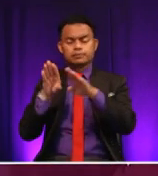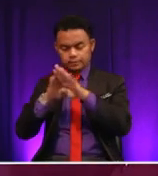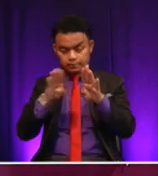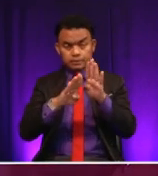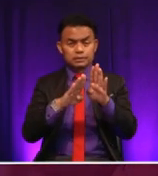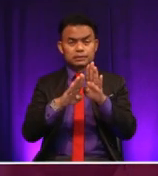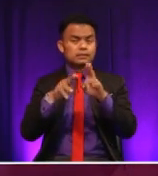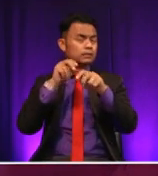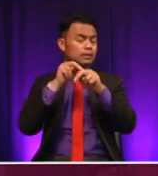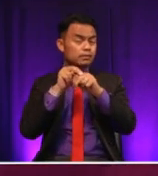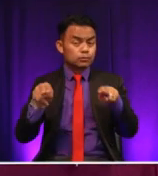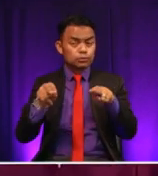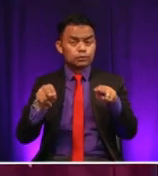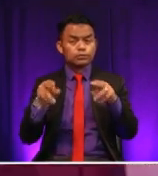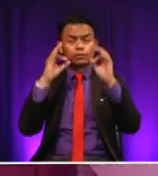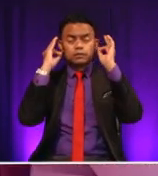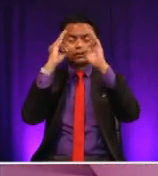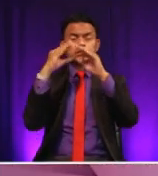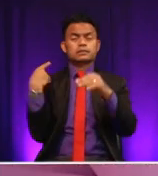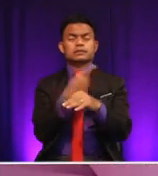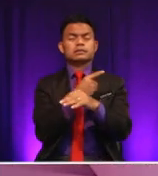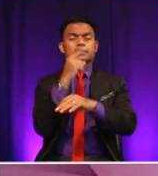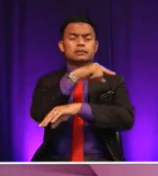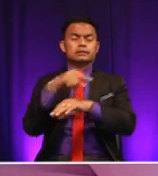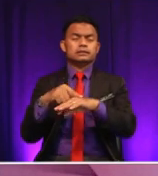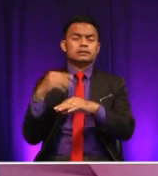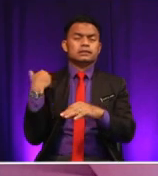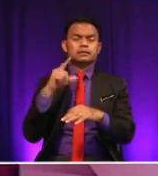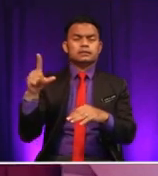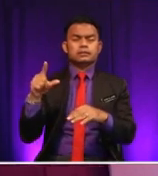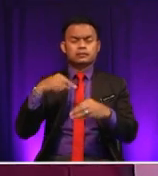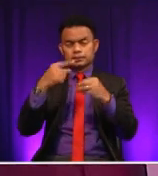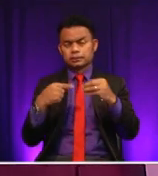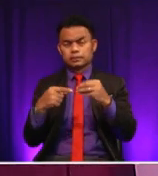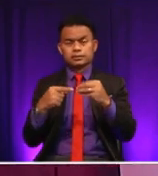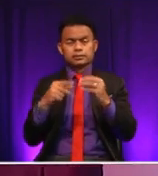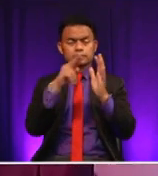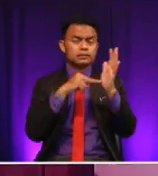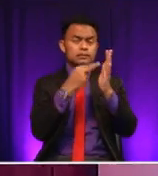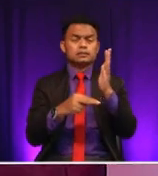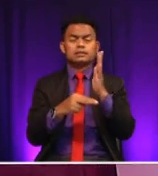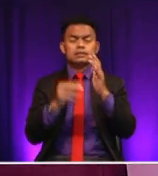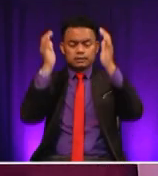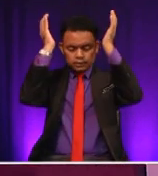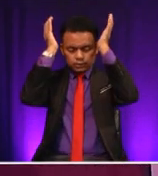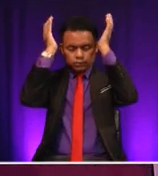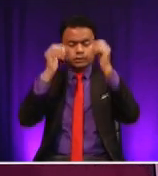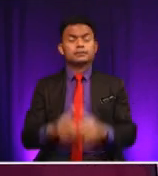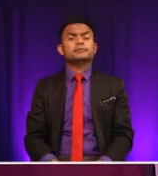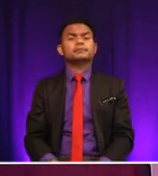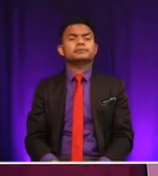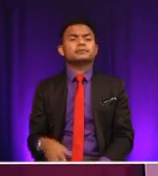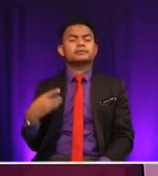fokus kita pada pagi ini adalah tentang kritikan Sanjungan Oke jadi kritikan Sanjungan ini maksudnya sancung kita